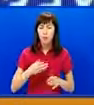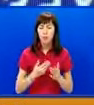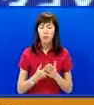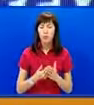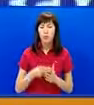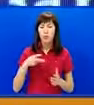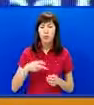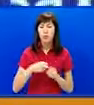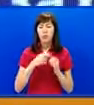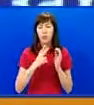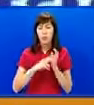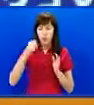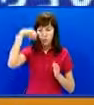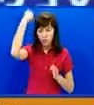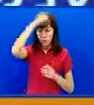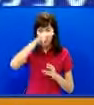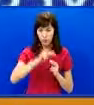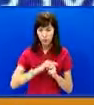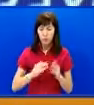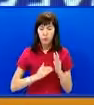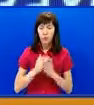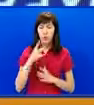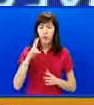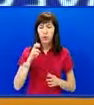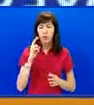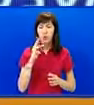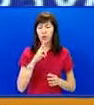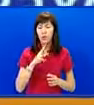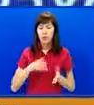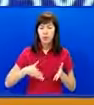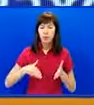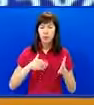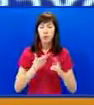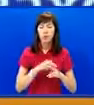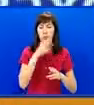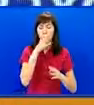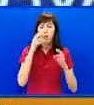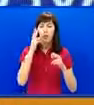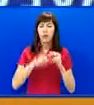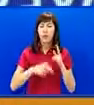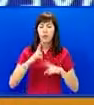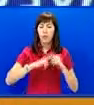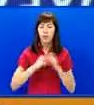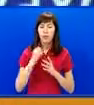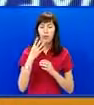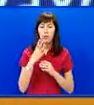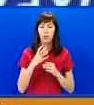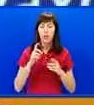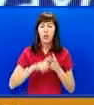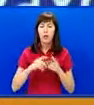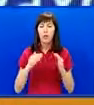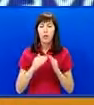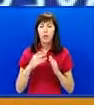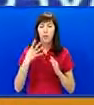Например, с 2008 года в селе отремонтировали свыше 200 километров дорог. Только в этом году закончены строительство 14 коммунальных